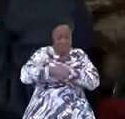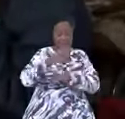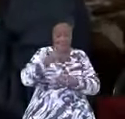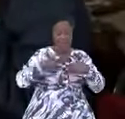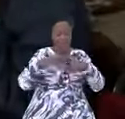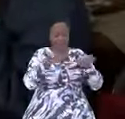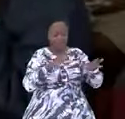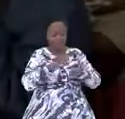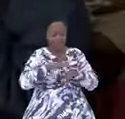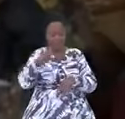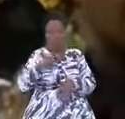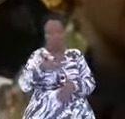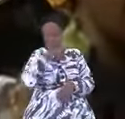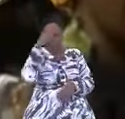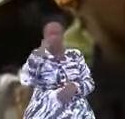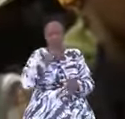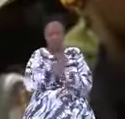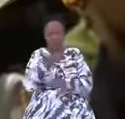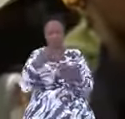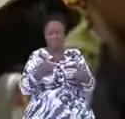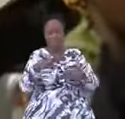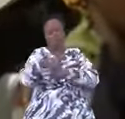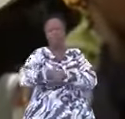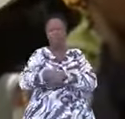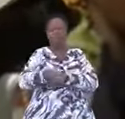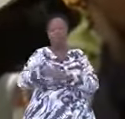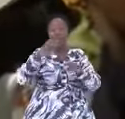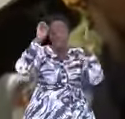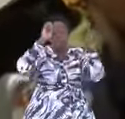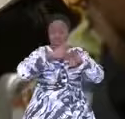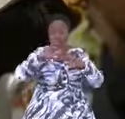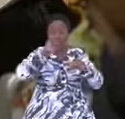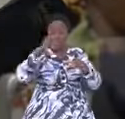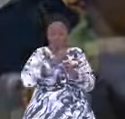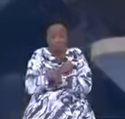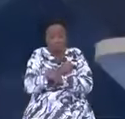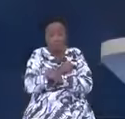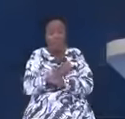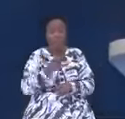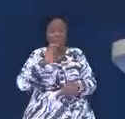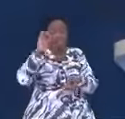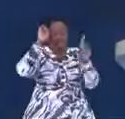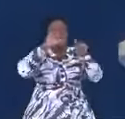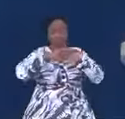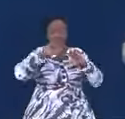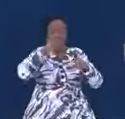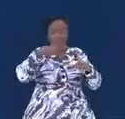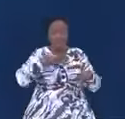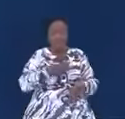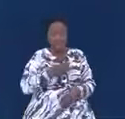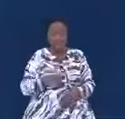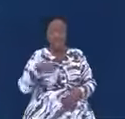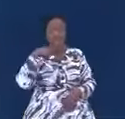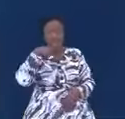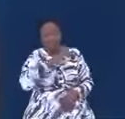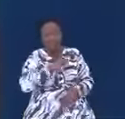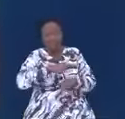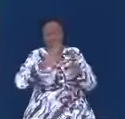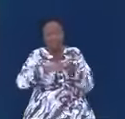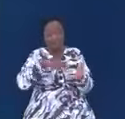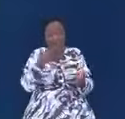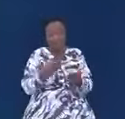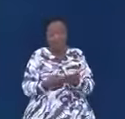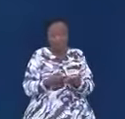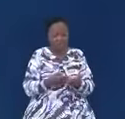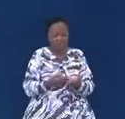ce soit ceux chez ceux qui n'aiment pas s'il n'approuve pas ce que nous avons fait mais